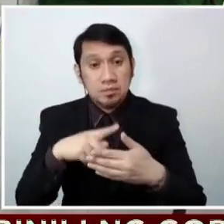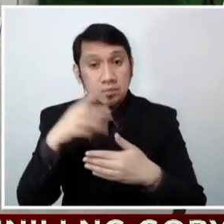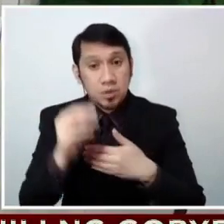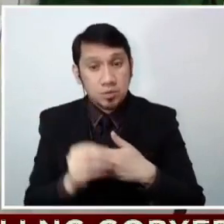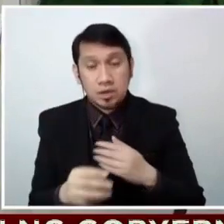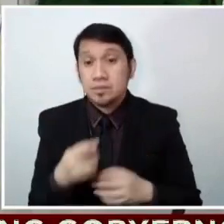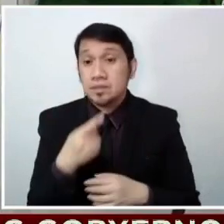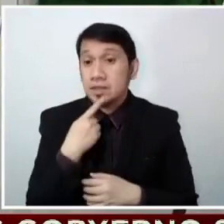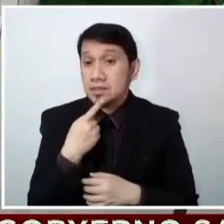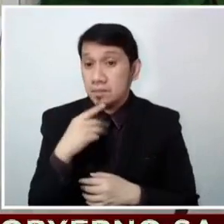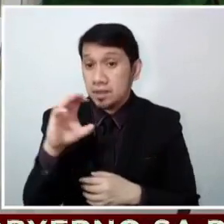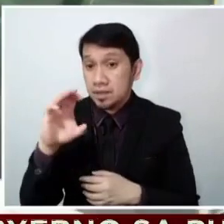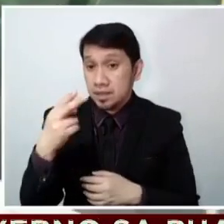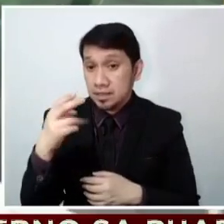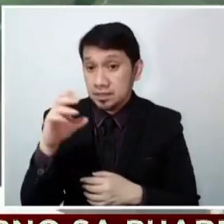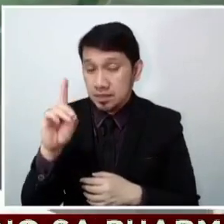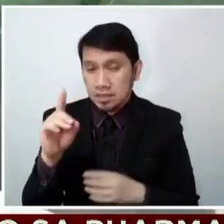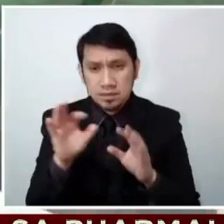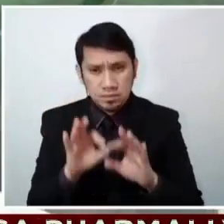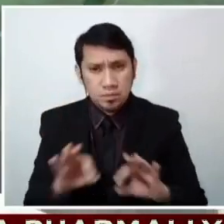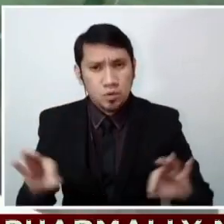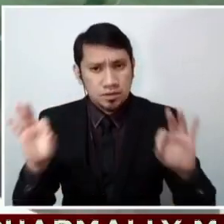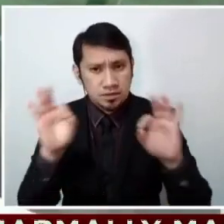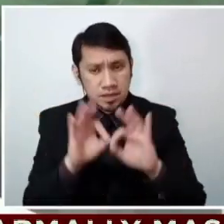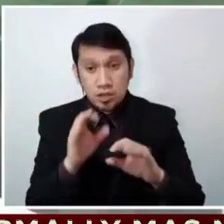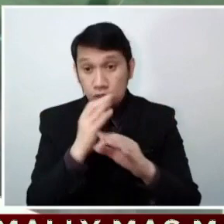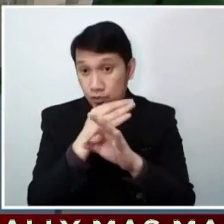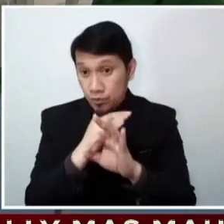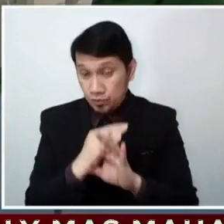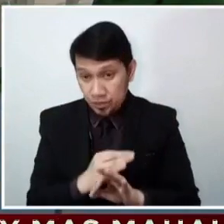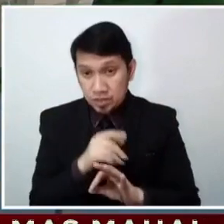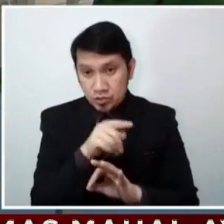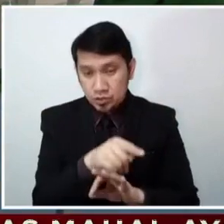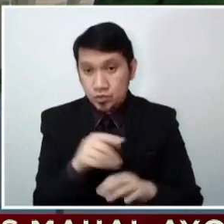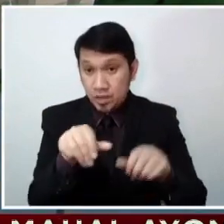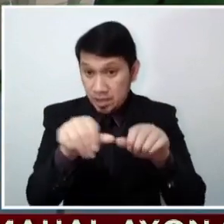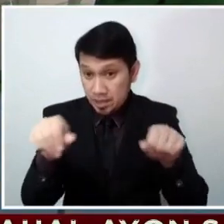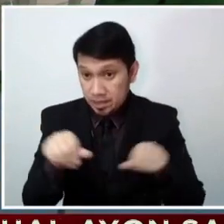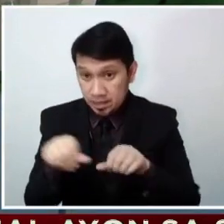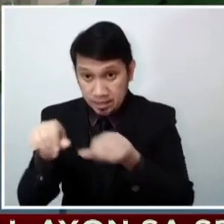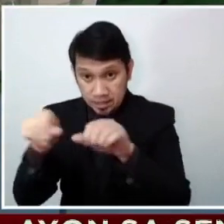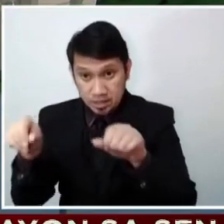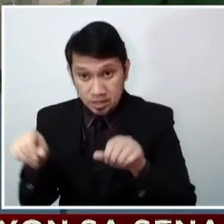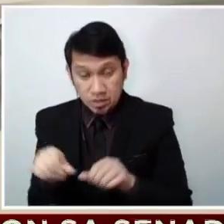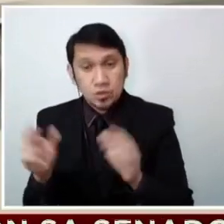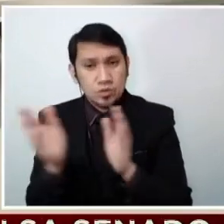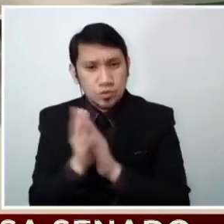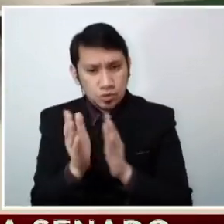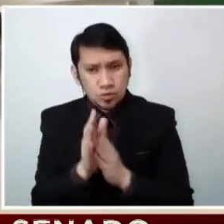sa CHED, mahalaga ring ayusin ang mga pasilidad ng mga eskwelahan para sa mas mabilis na